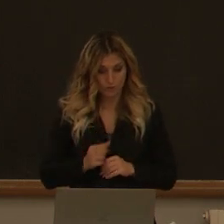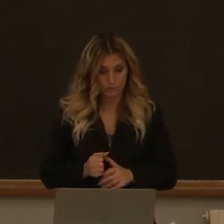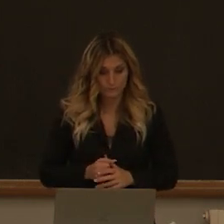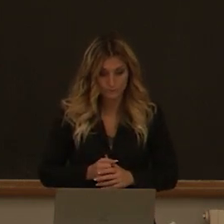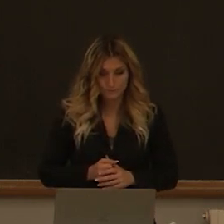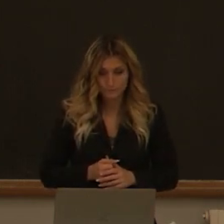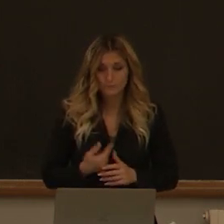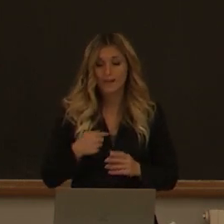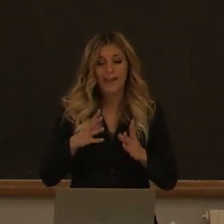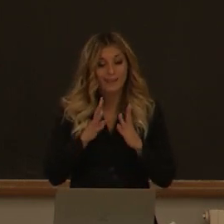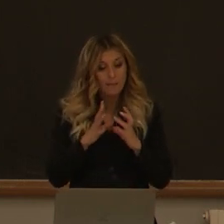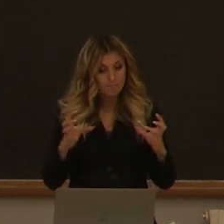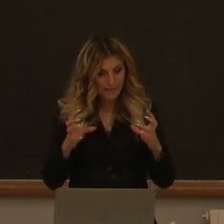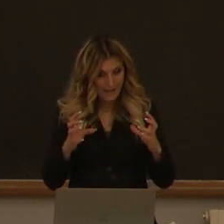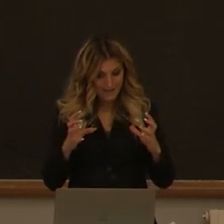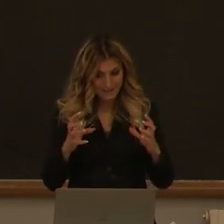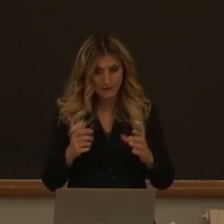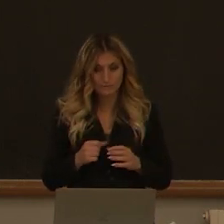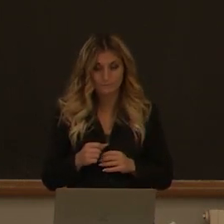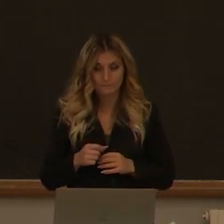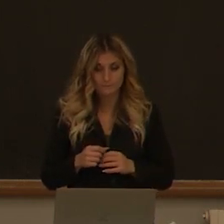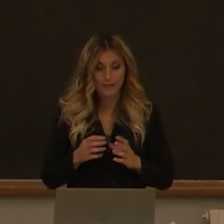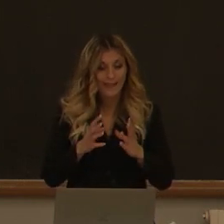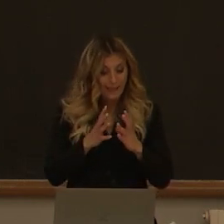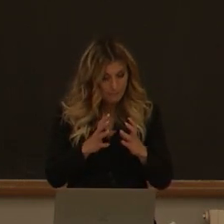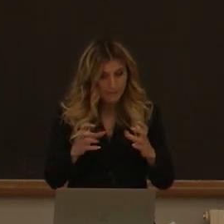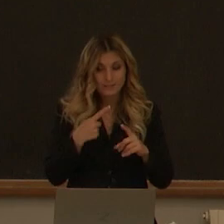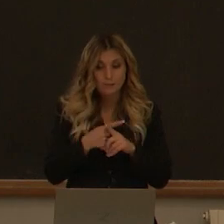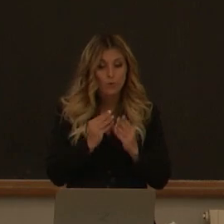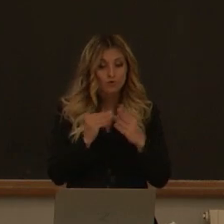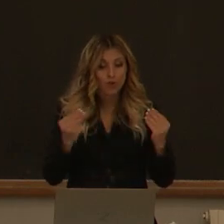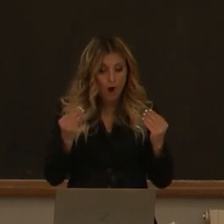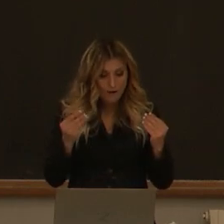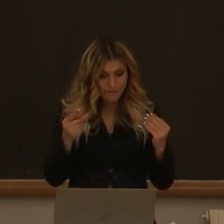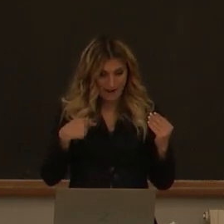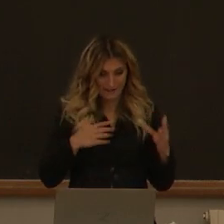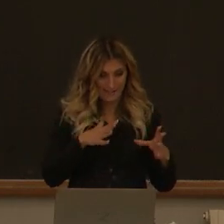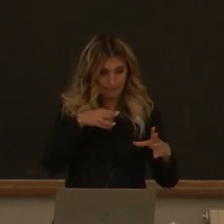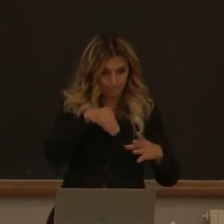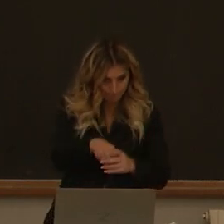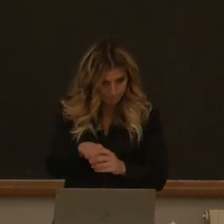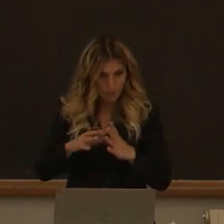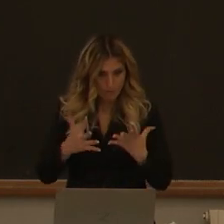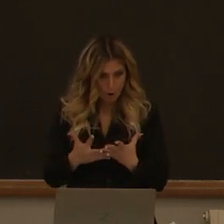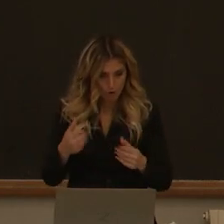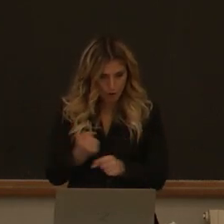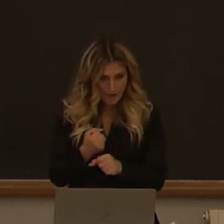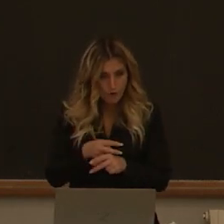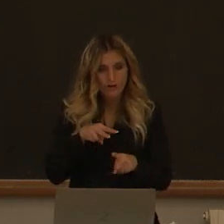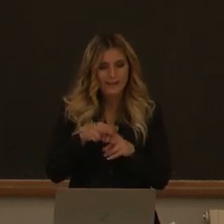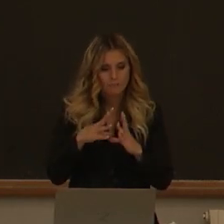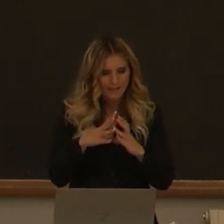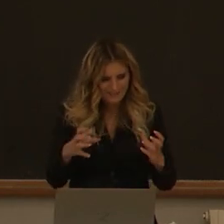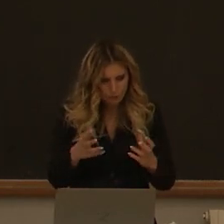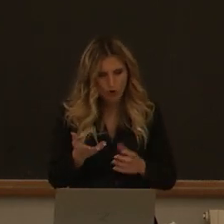effettiva. L'impresa e soprattutto l'inserimento dei giovani attraverso l'attività di imprenditoriale, di